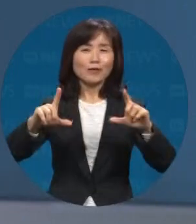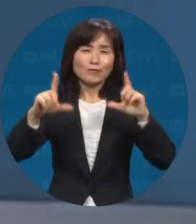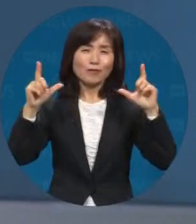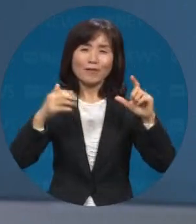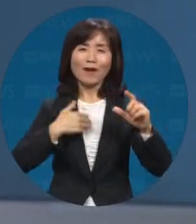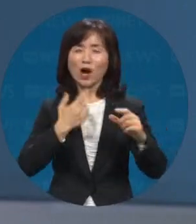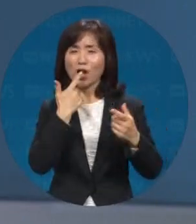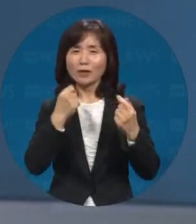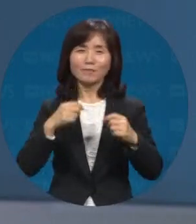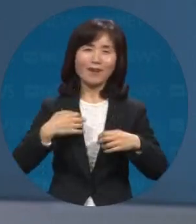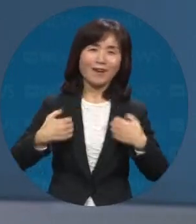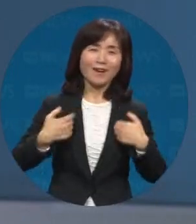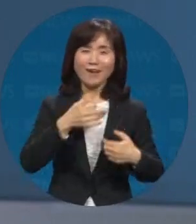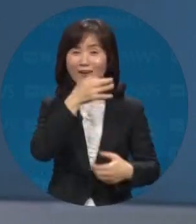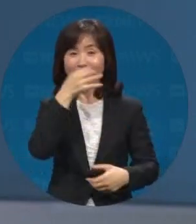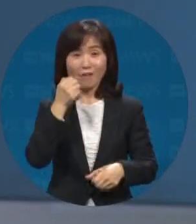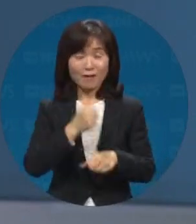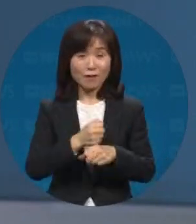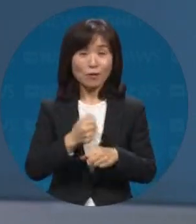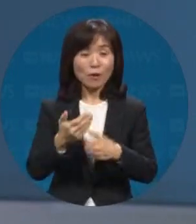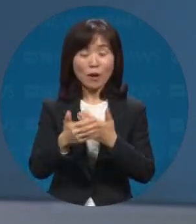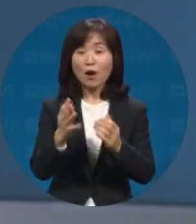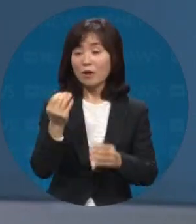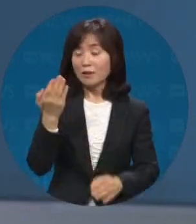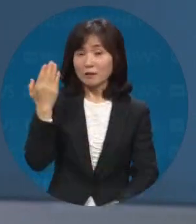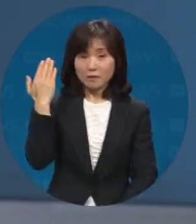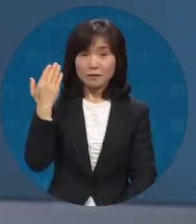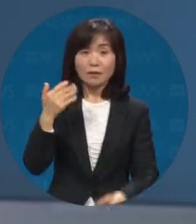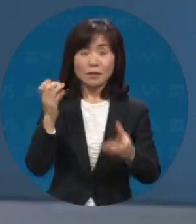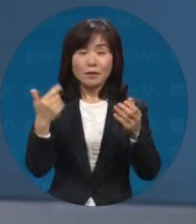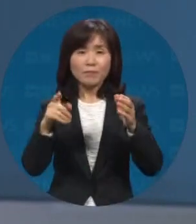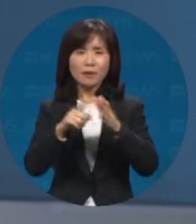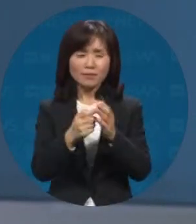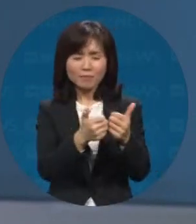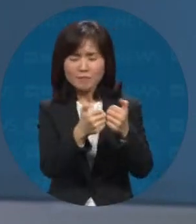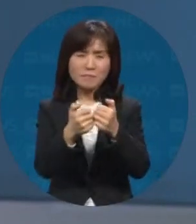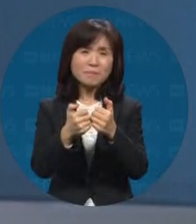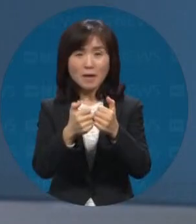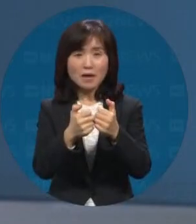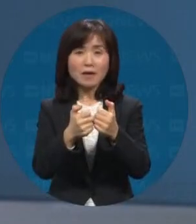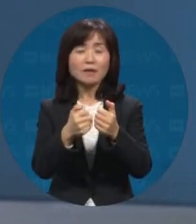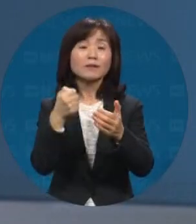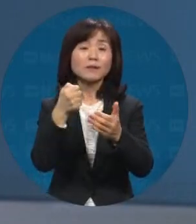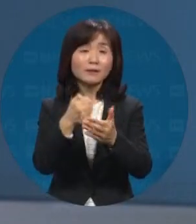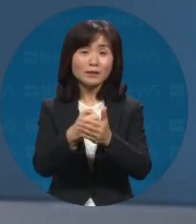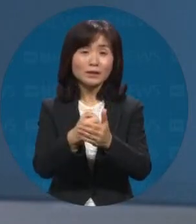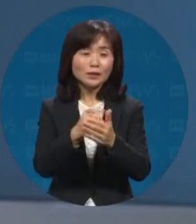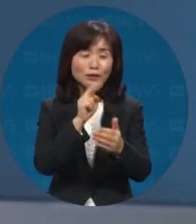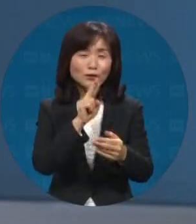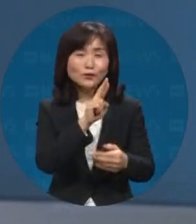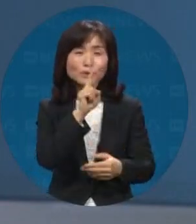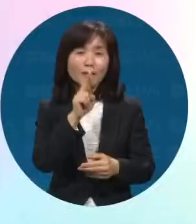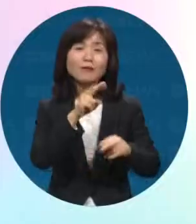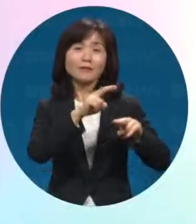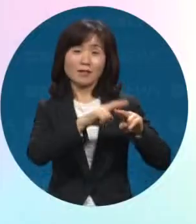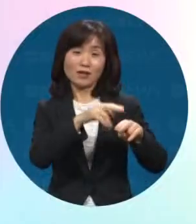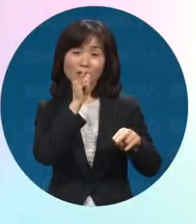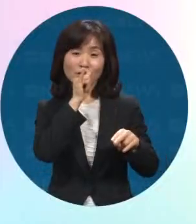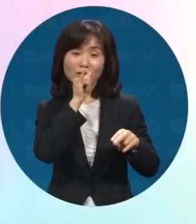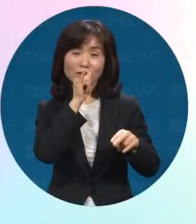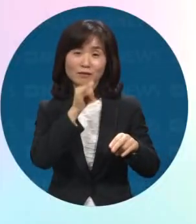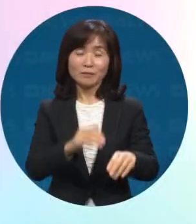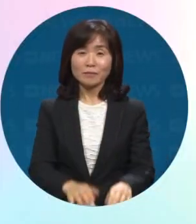좋아해요 그리고 또 우리 반에서는 또 얼마 전에 아이들과 함께 의논을 하고 새롭게 만든 우정의자라는 것이 있는데요